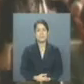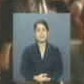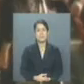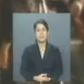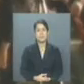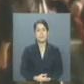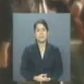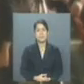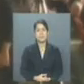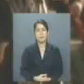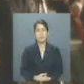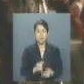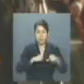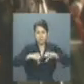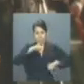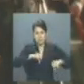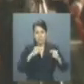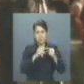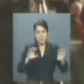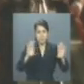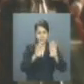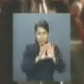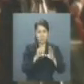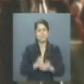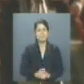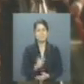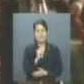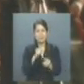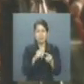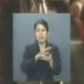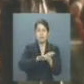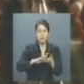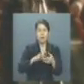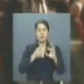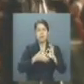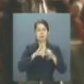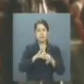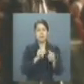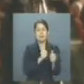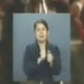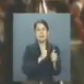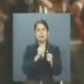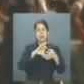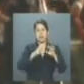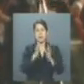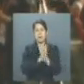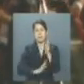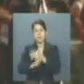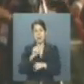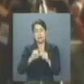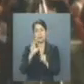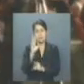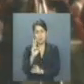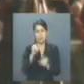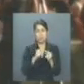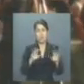ผู้ชมครับการแสดงในพิธีปิดการแข่งขันได้จบลงไปที่เรียบร้อยแล้วครับนั่นหมายความว่าการแข่งขันกีฬาเซียนพาราเกมครั้งที่6ได้จบลงอย่างสมบูรณ์แบบแล้วครับครั้งต่อไปจะ